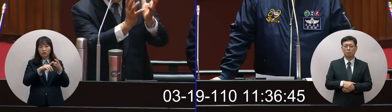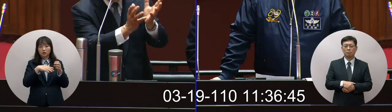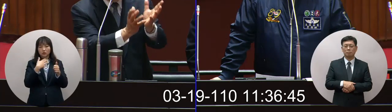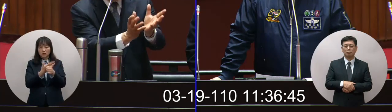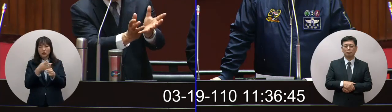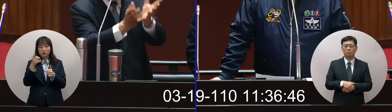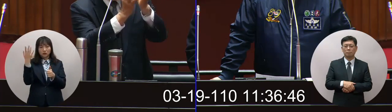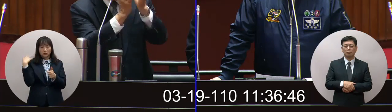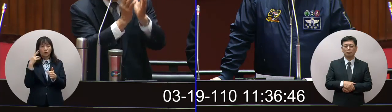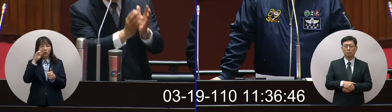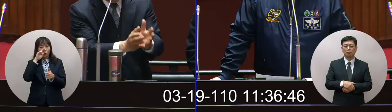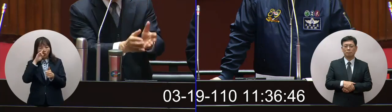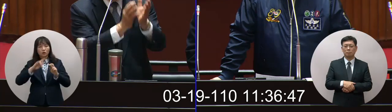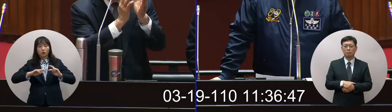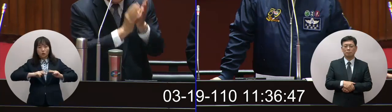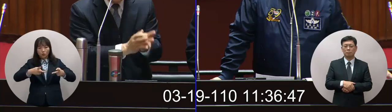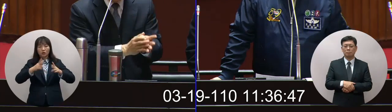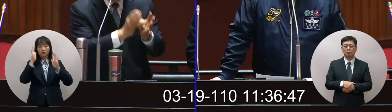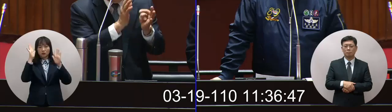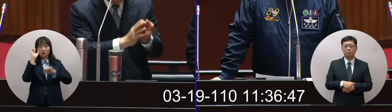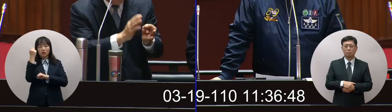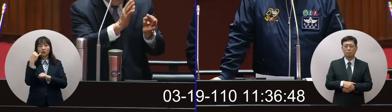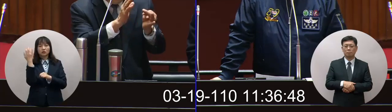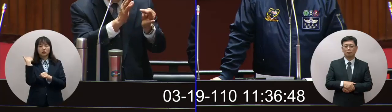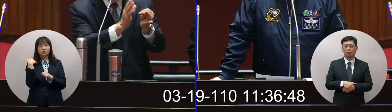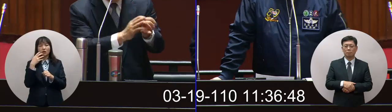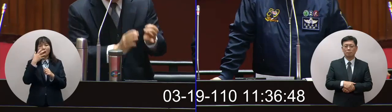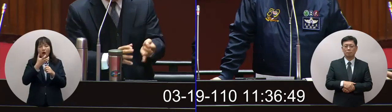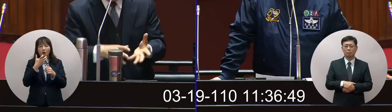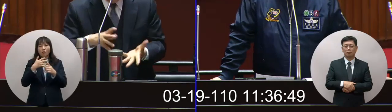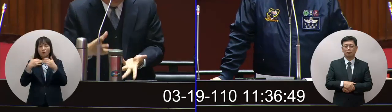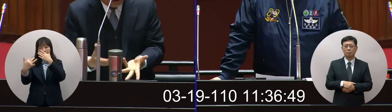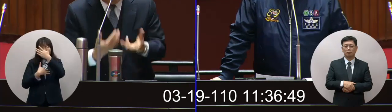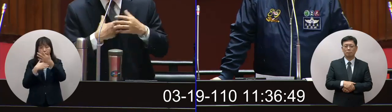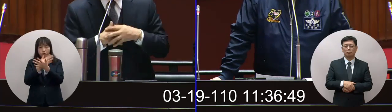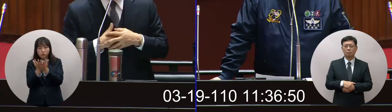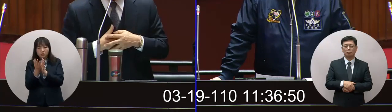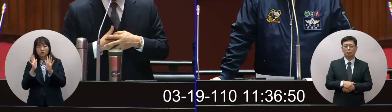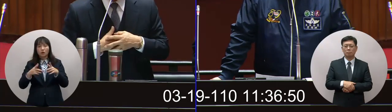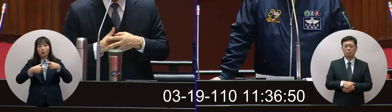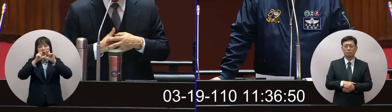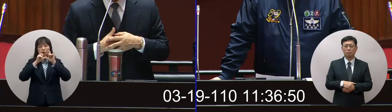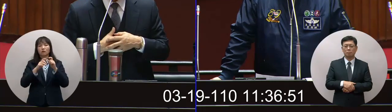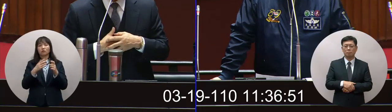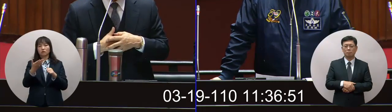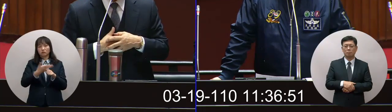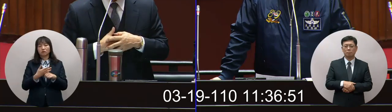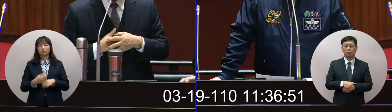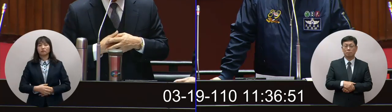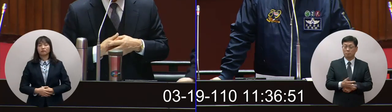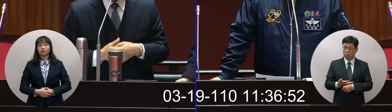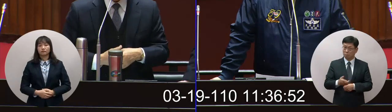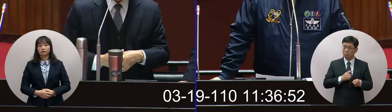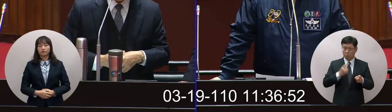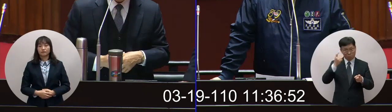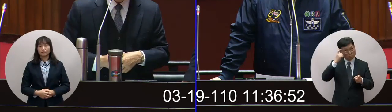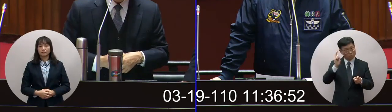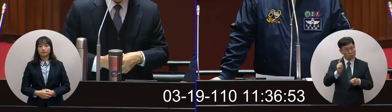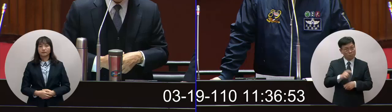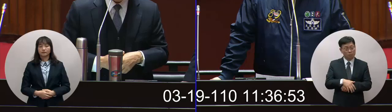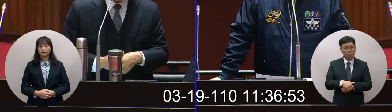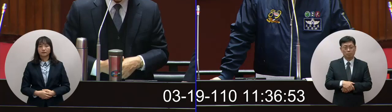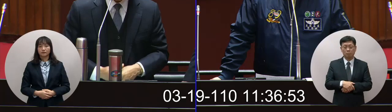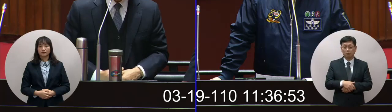让转型正义，让过去的冤屈不法受害能够平反。 所以您的意思就